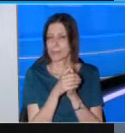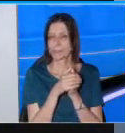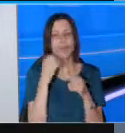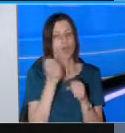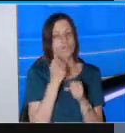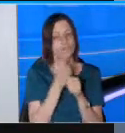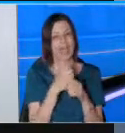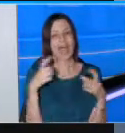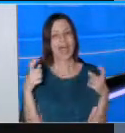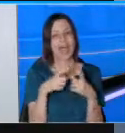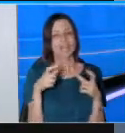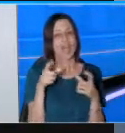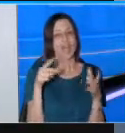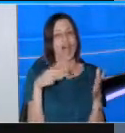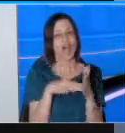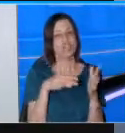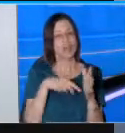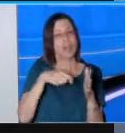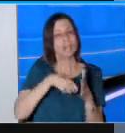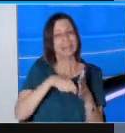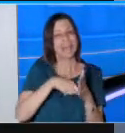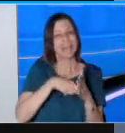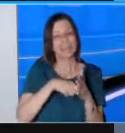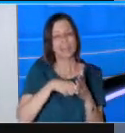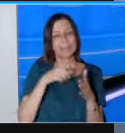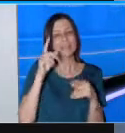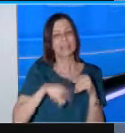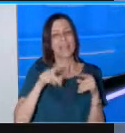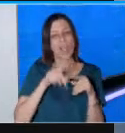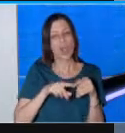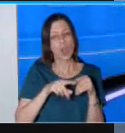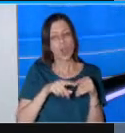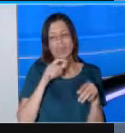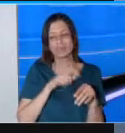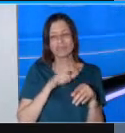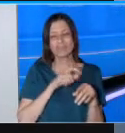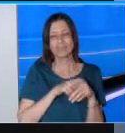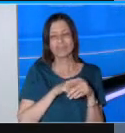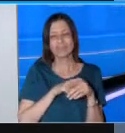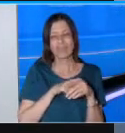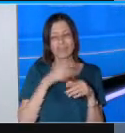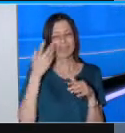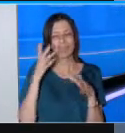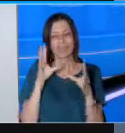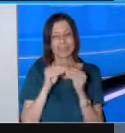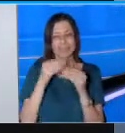עובדי חברת חשמל מתקנים את התקלות תחת אש בזמנים כאלה ומייצרים חשמל תחת אש,